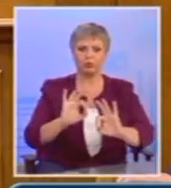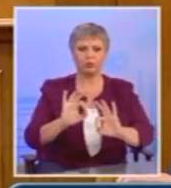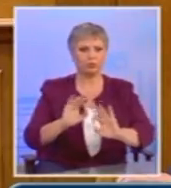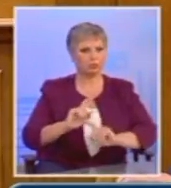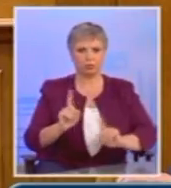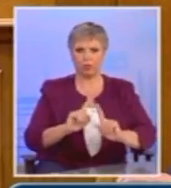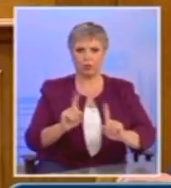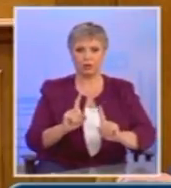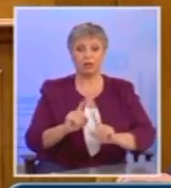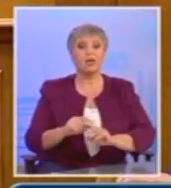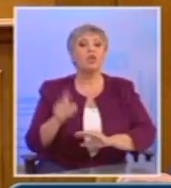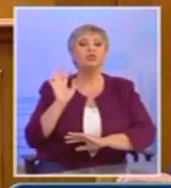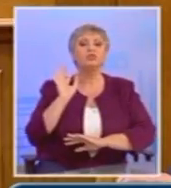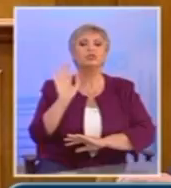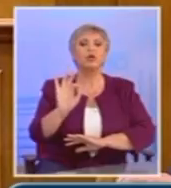Στόχος όμως είναι,